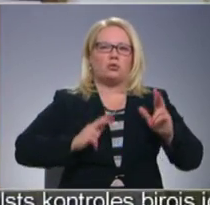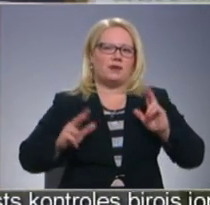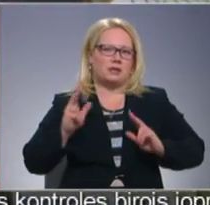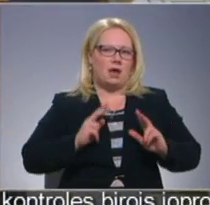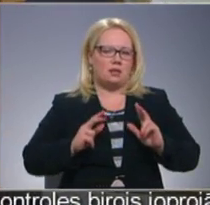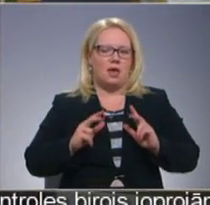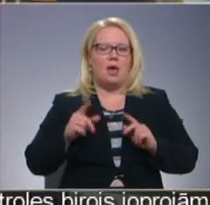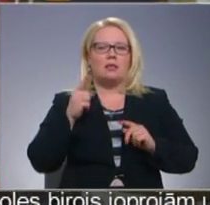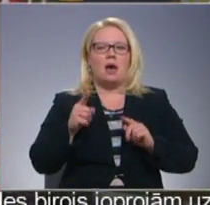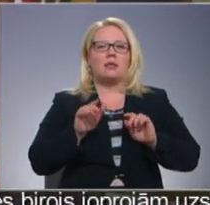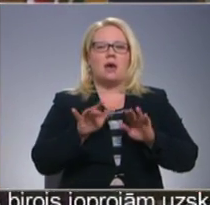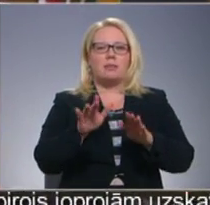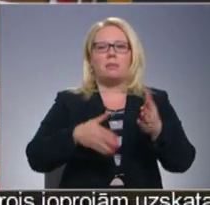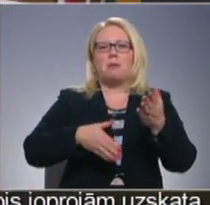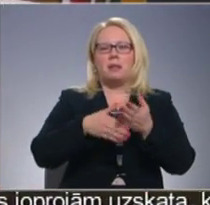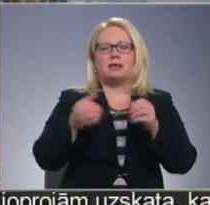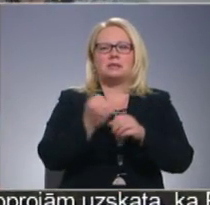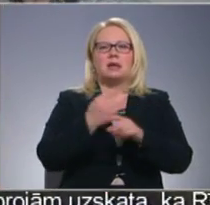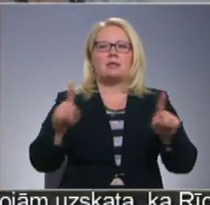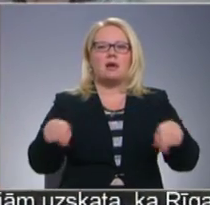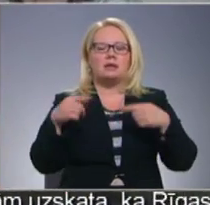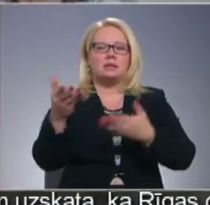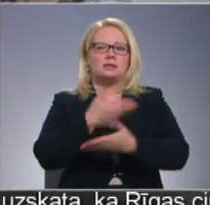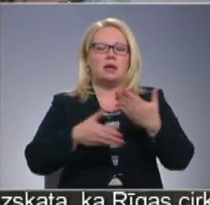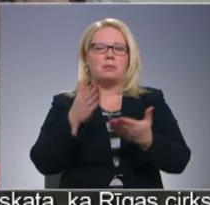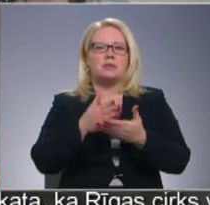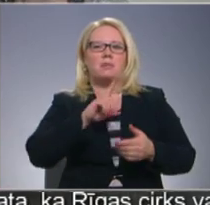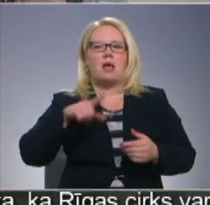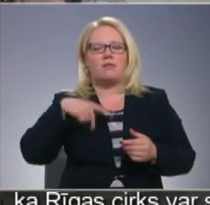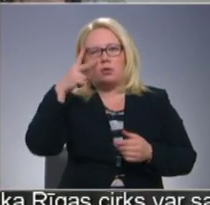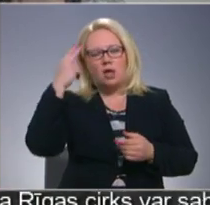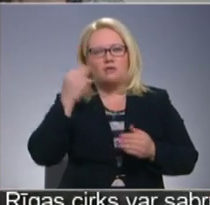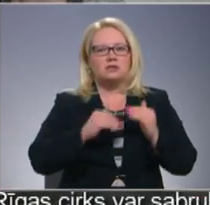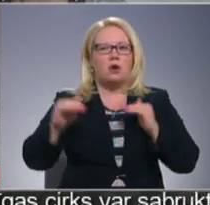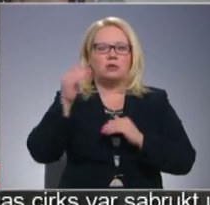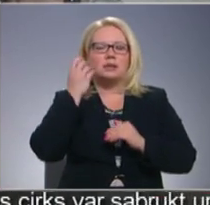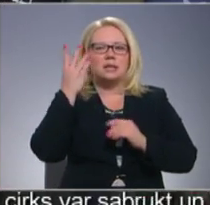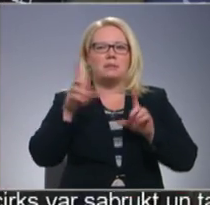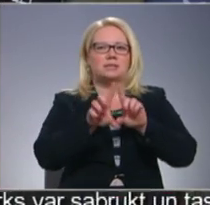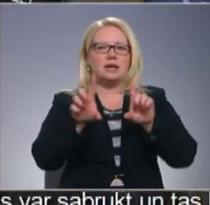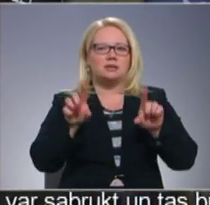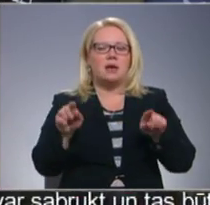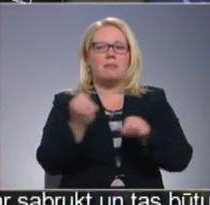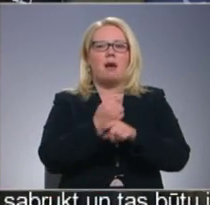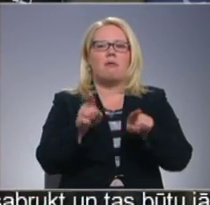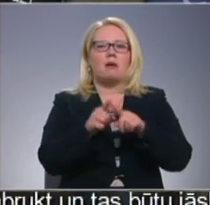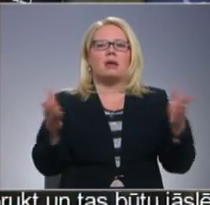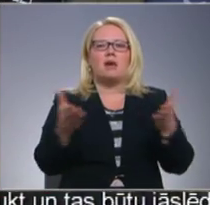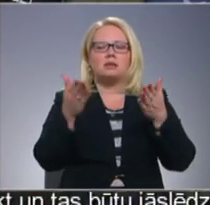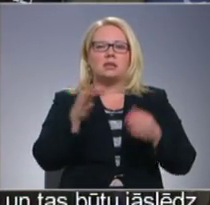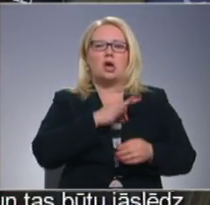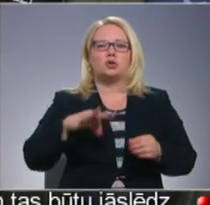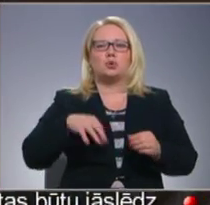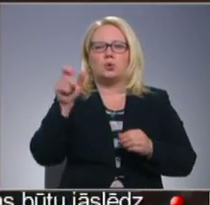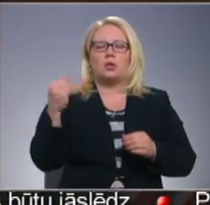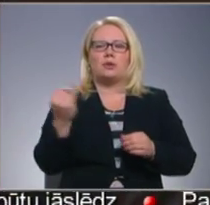universitātē. Tā darbība palīdzēs gan attīstīt sadarbību starp Latviju un Lietuvas augstākās izglītības iestādēm, gan arī veicināt studentu